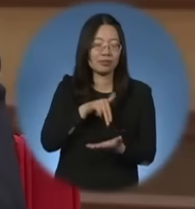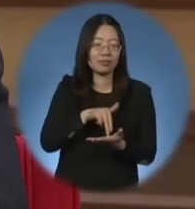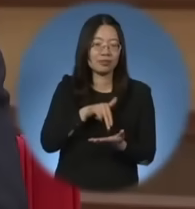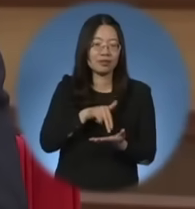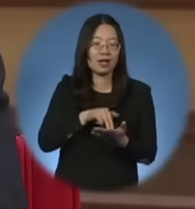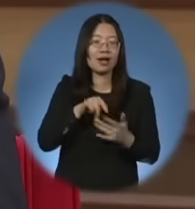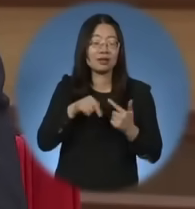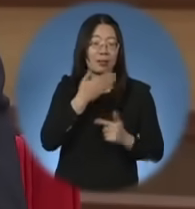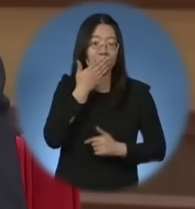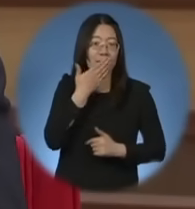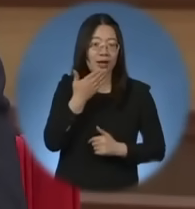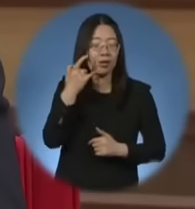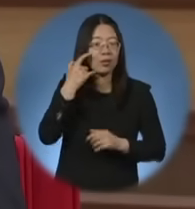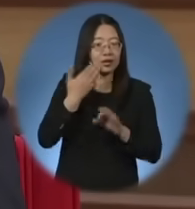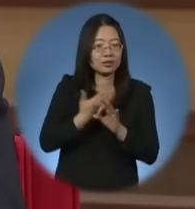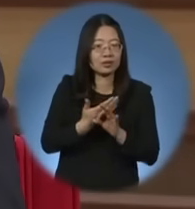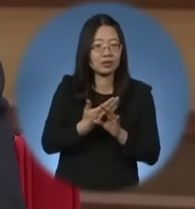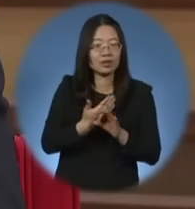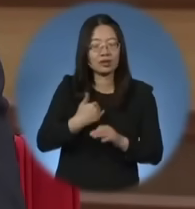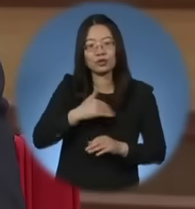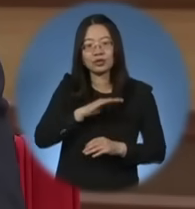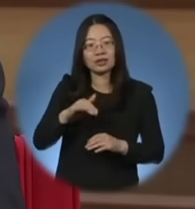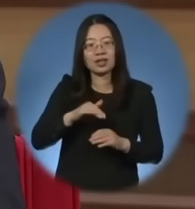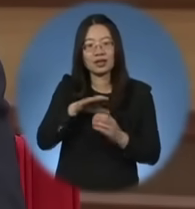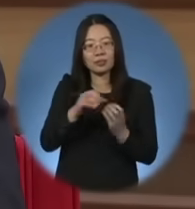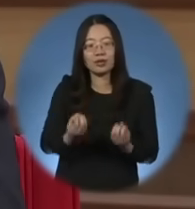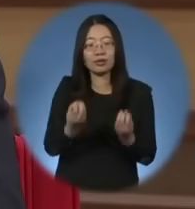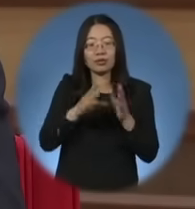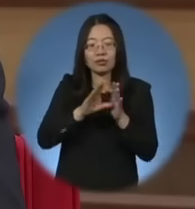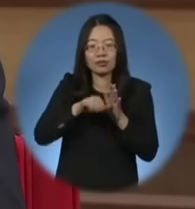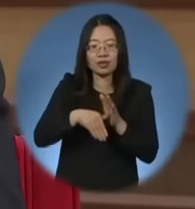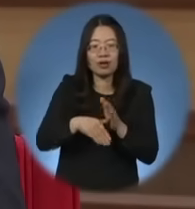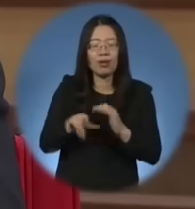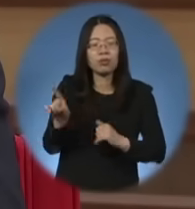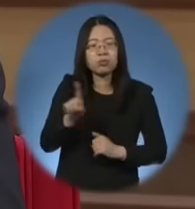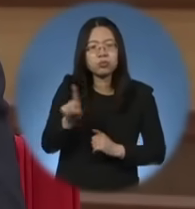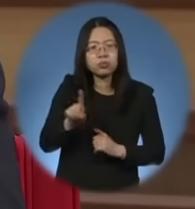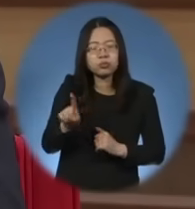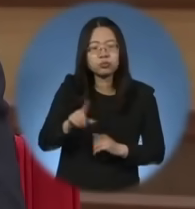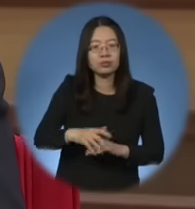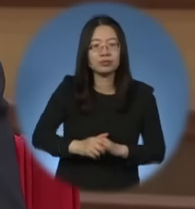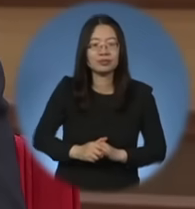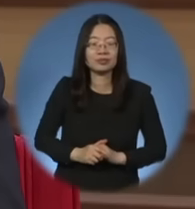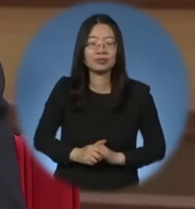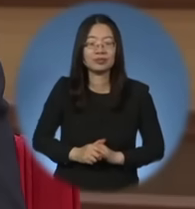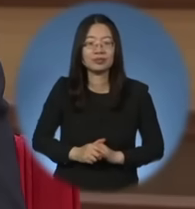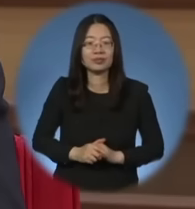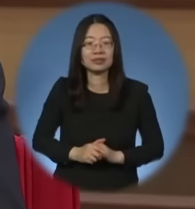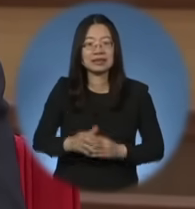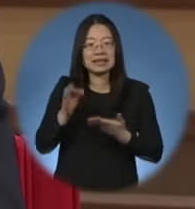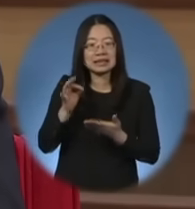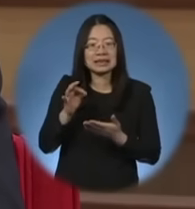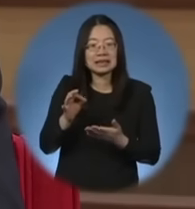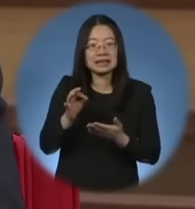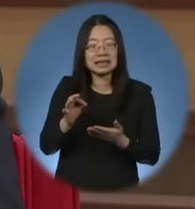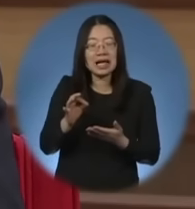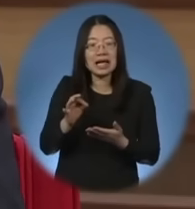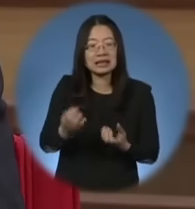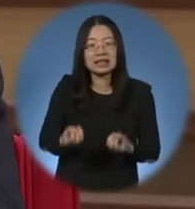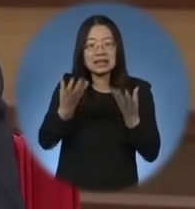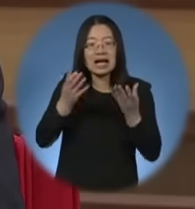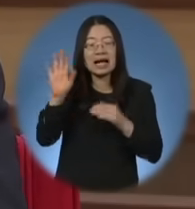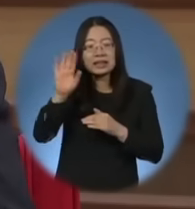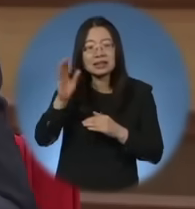사람으로서 이해가 가는데 왜냐면은 우리가 명절 때 무슨 저 저저 재사는 안